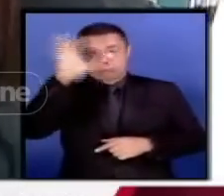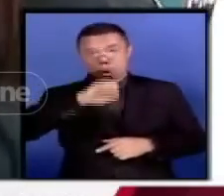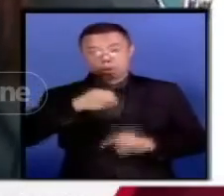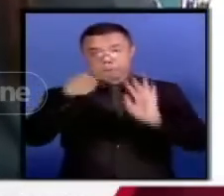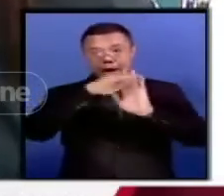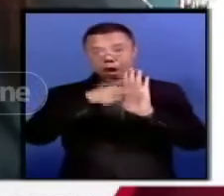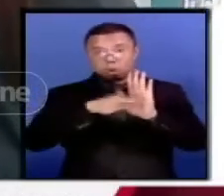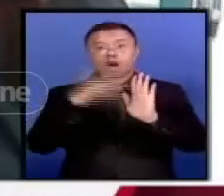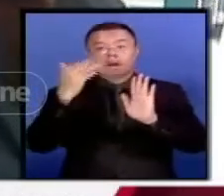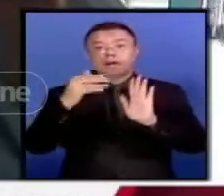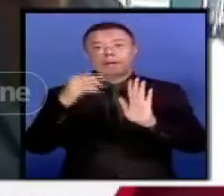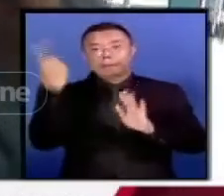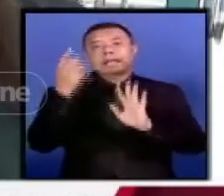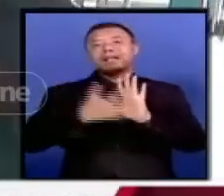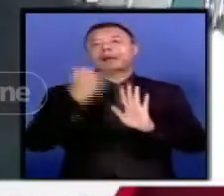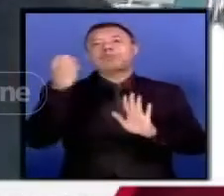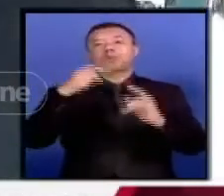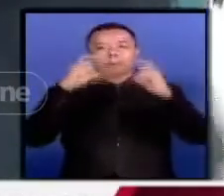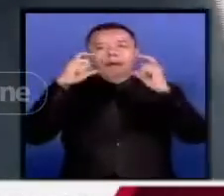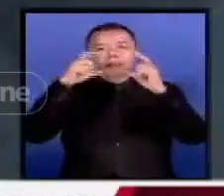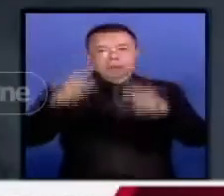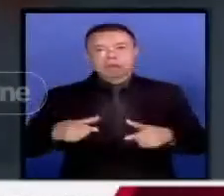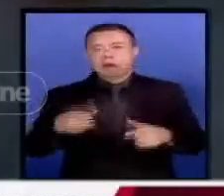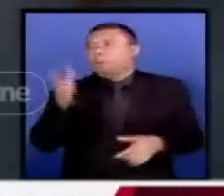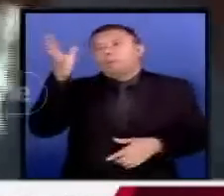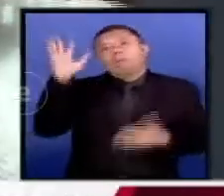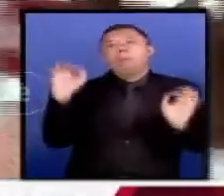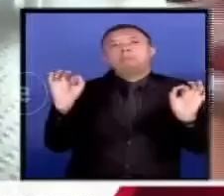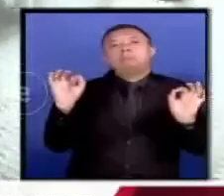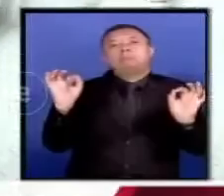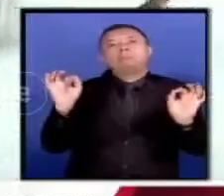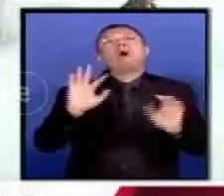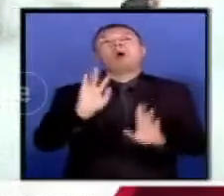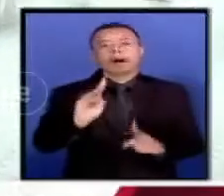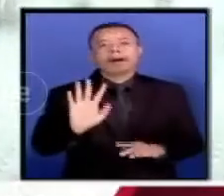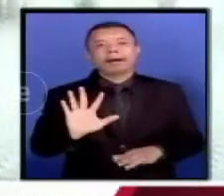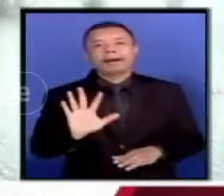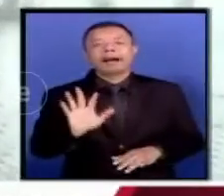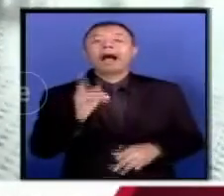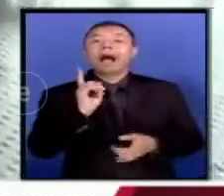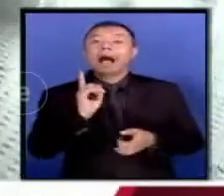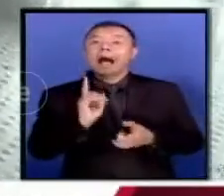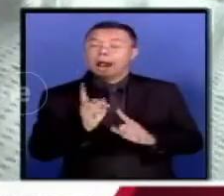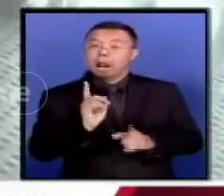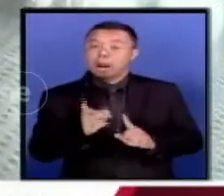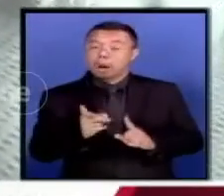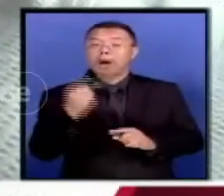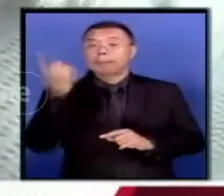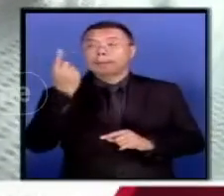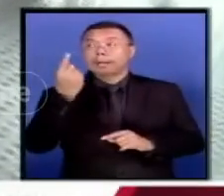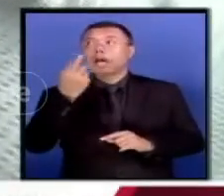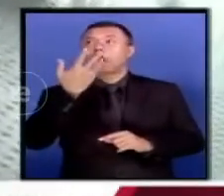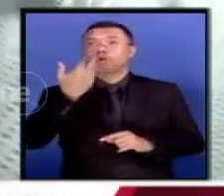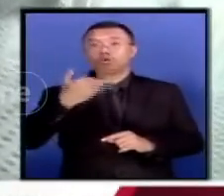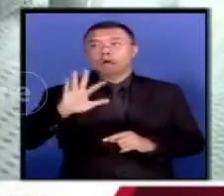pemerintah yang sudah mencabut kewajiban bermasker? Belum. Oke. Okay. Nah, Bu, kalau misalnya pemerintah nih